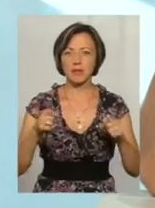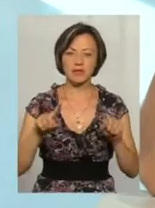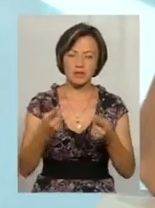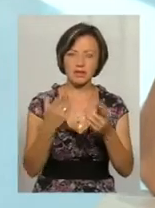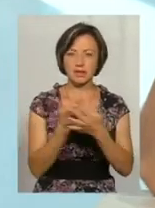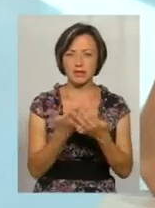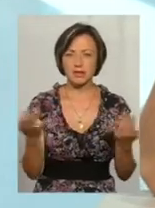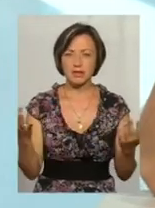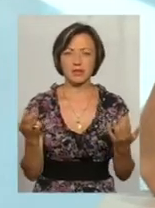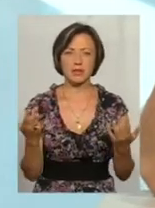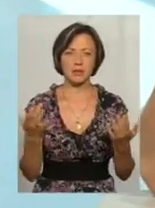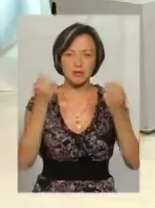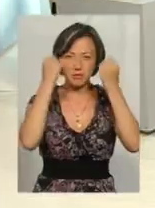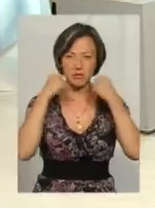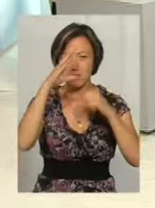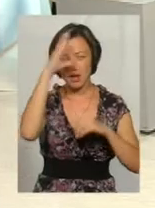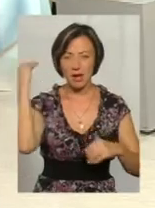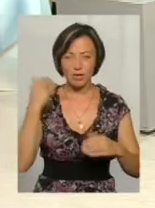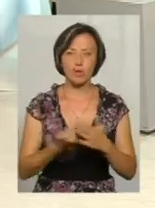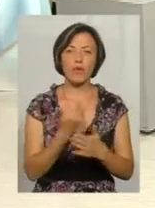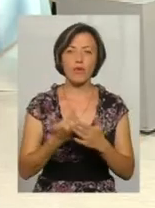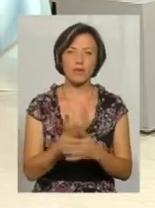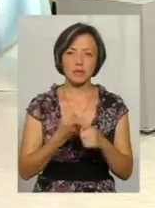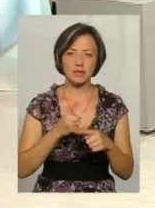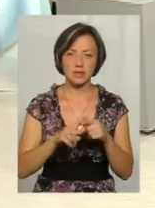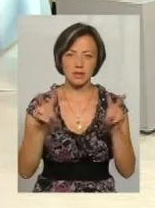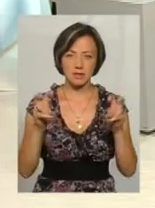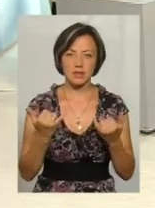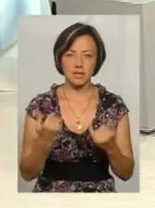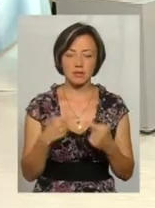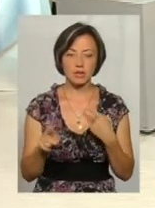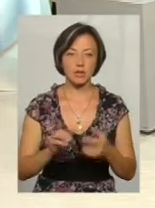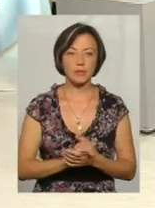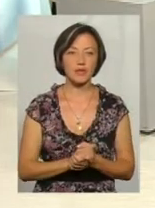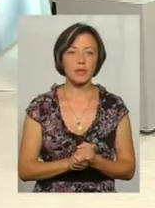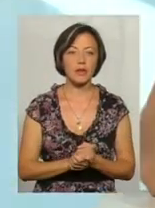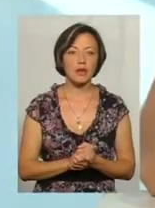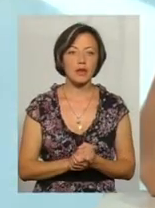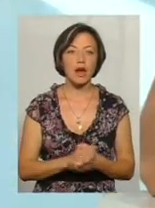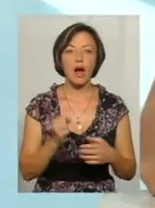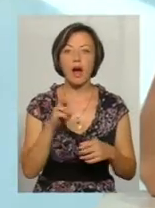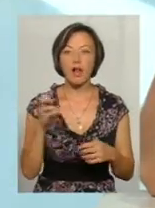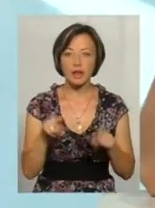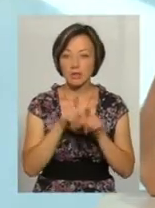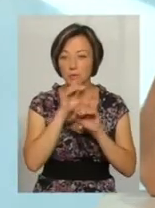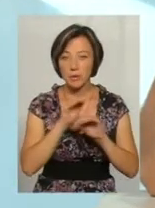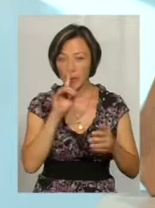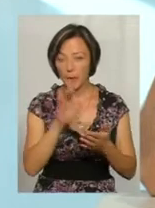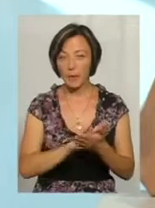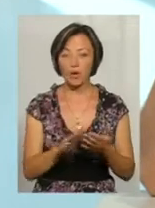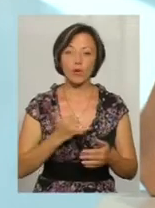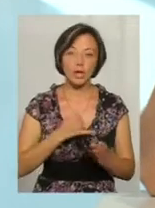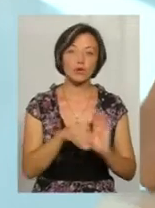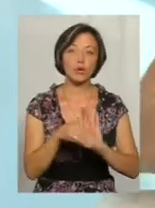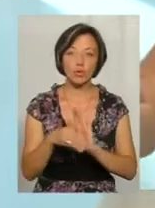з беркутівців, нових беркутівців, якось вони інакше називаються зараз, Авакова. От. Але те ж все зам'яло. Тобто в нас